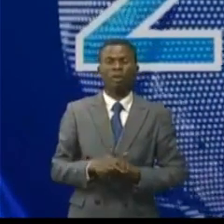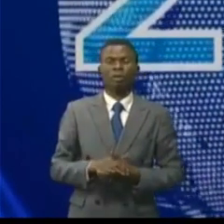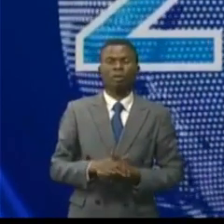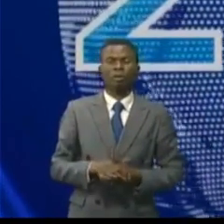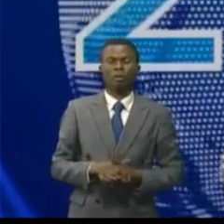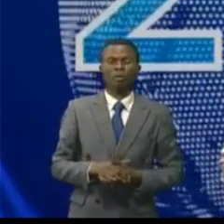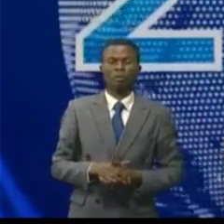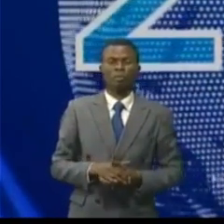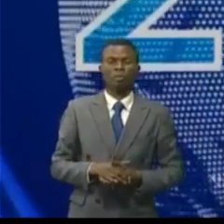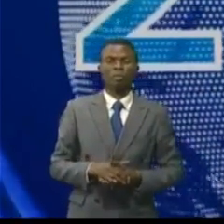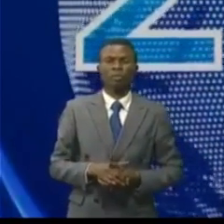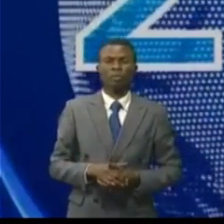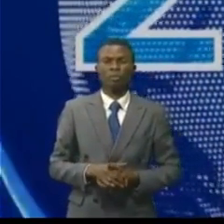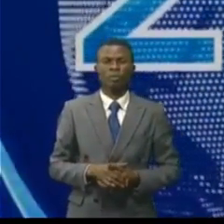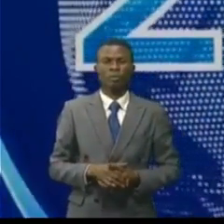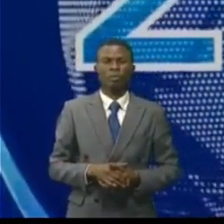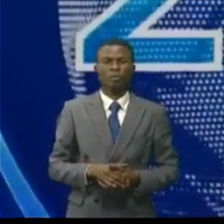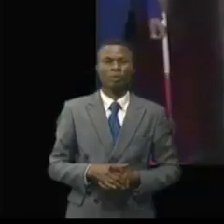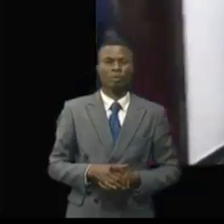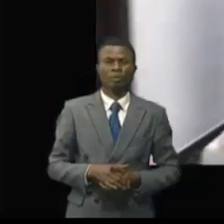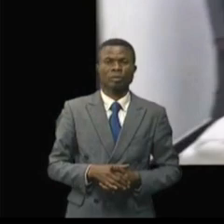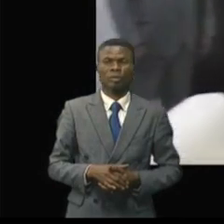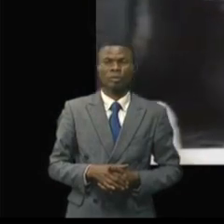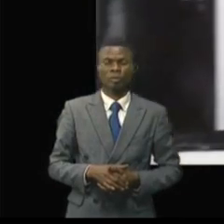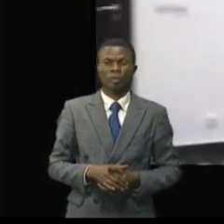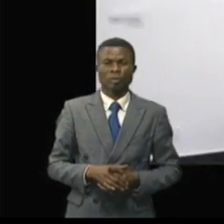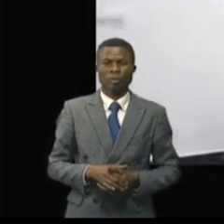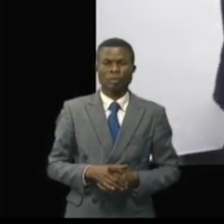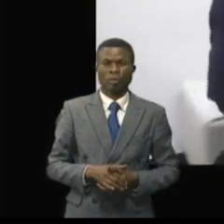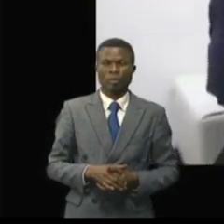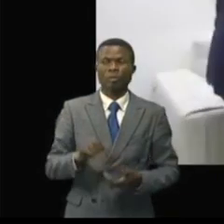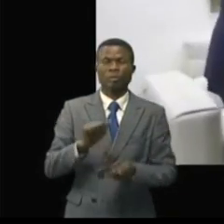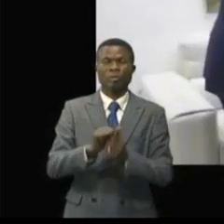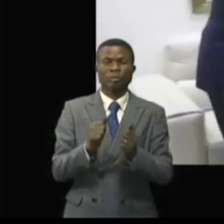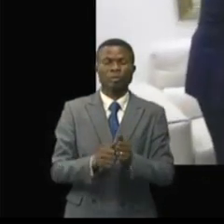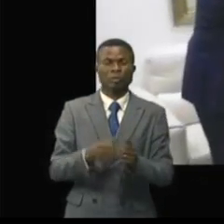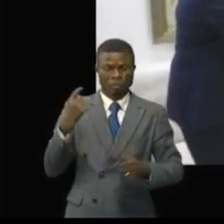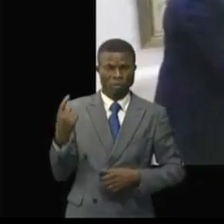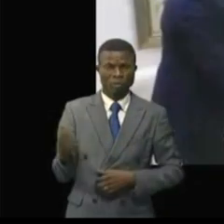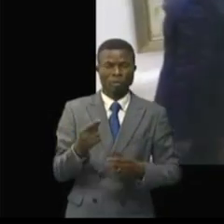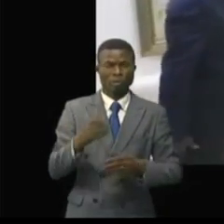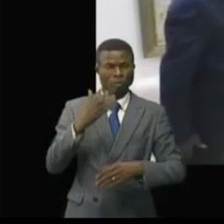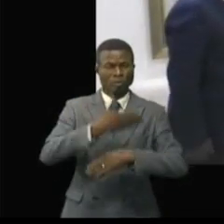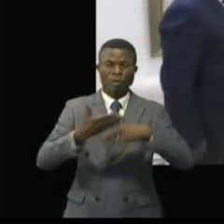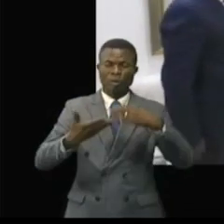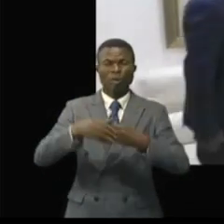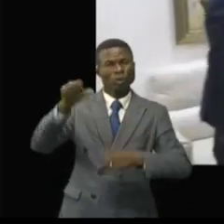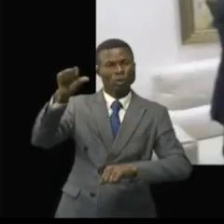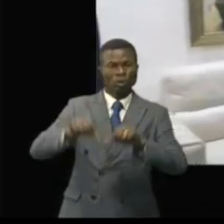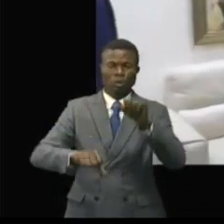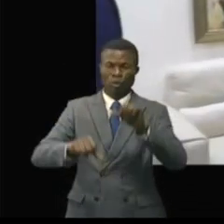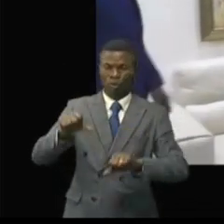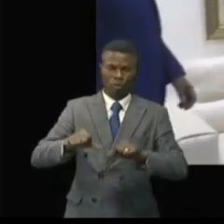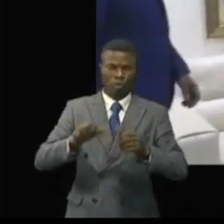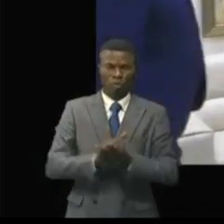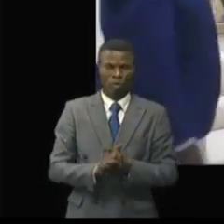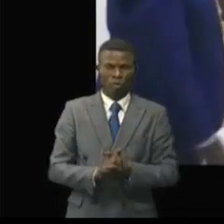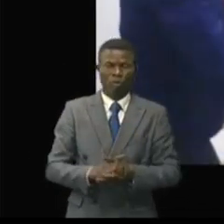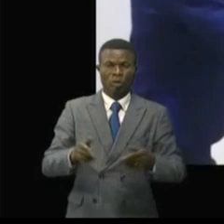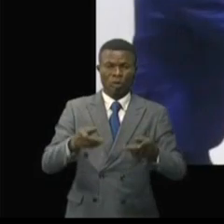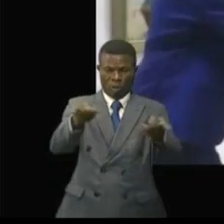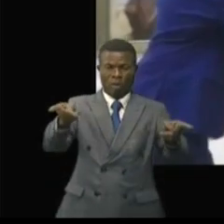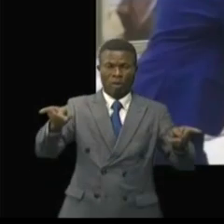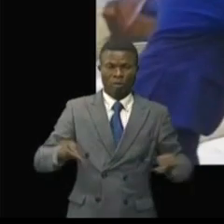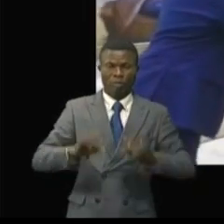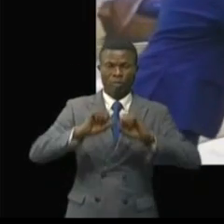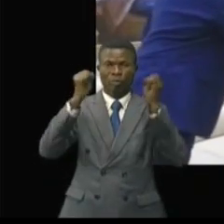Piana, reportage. Ces comptes cantonnés régulièrement des constructions anarchiques pullulent dans les installations de la